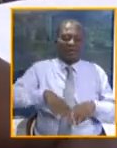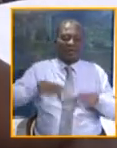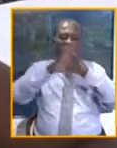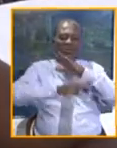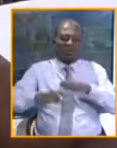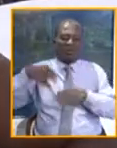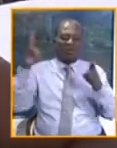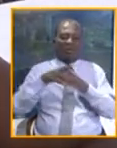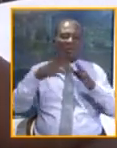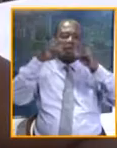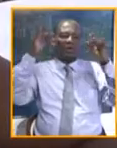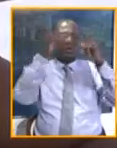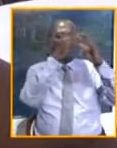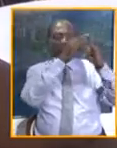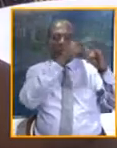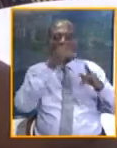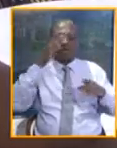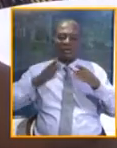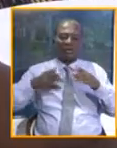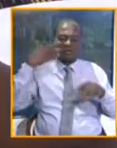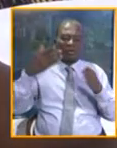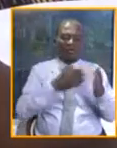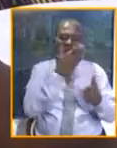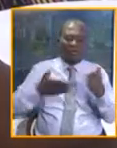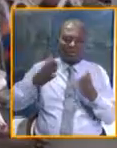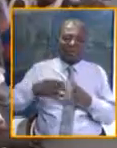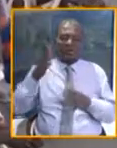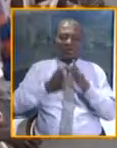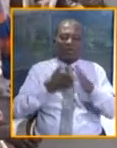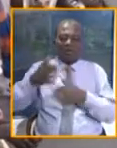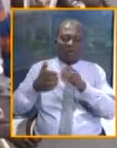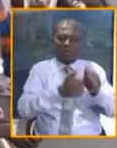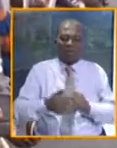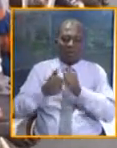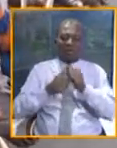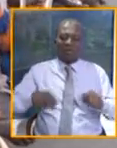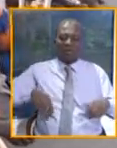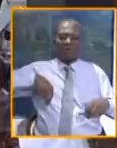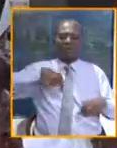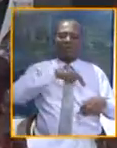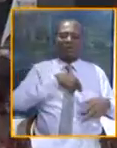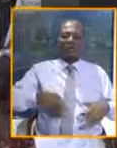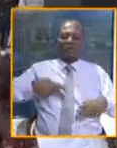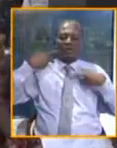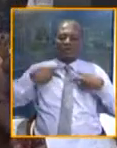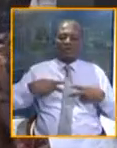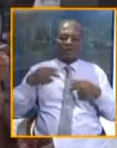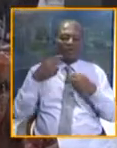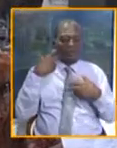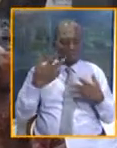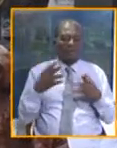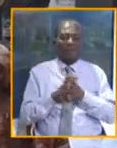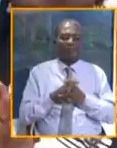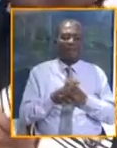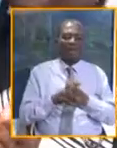repas, chanter, défiler ensemble, nous vivons maintenant la cohésion totale. Ces femmes sont membres de l'association 1000 femmes d'honneur pour Cissé